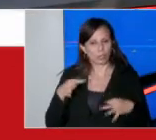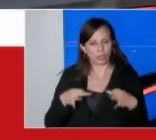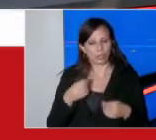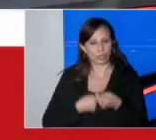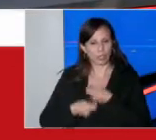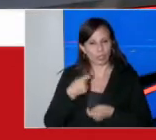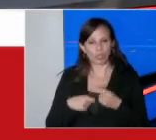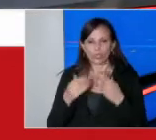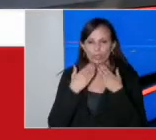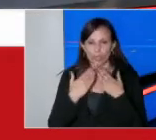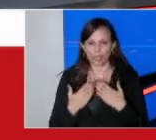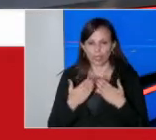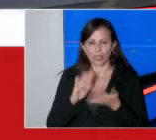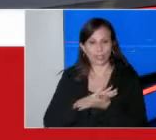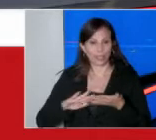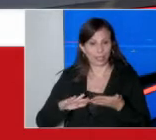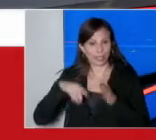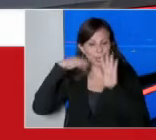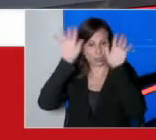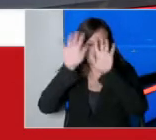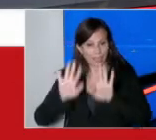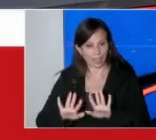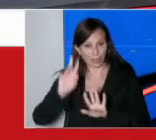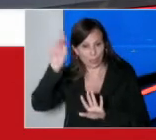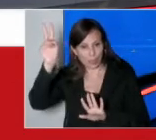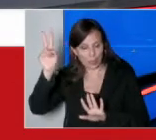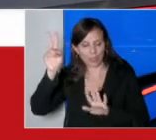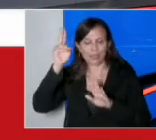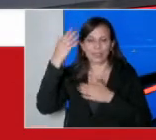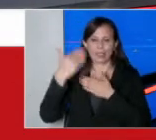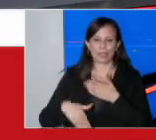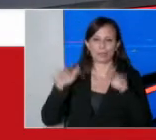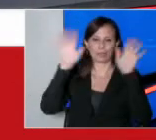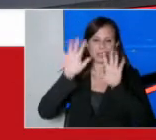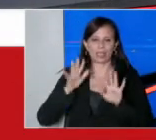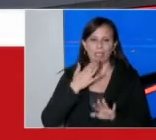על זה ועל העסקור. הנה, התחלנו בהוליווד, סיימנו כאן, בתעשייה המקומית. תודה רבה לך.